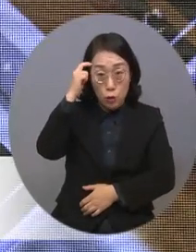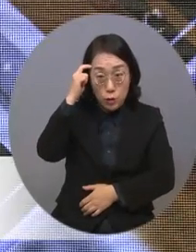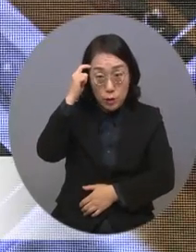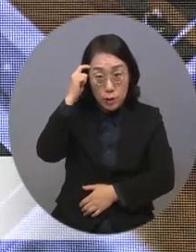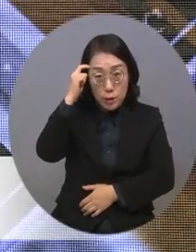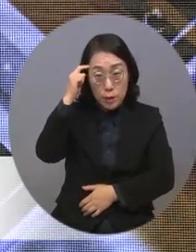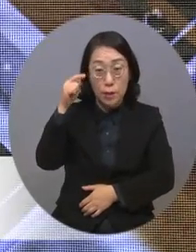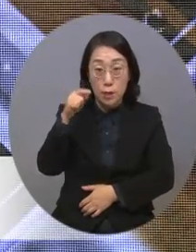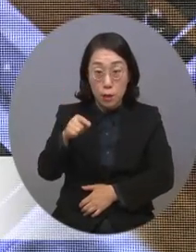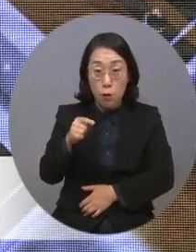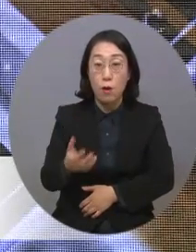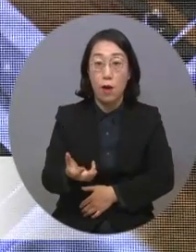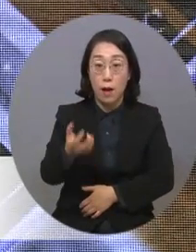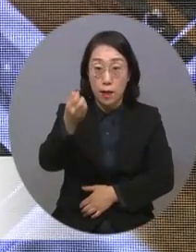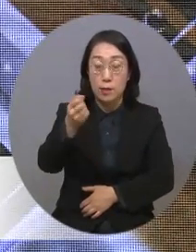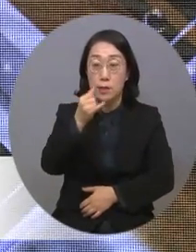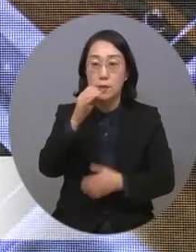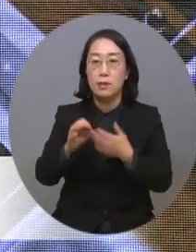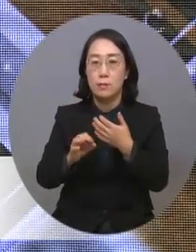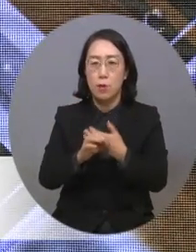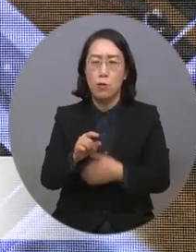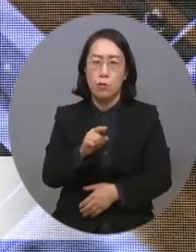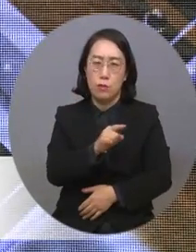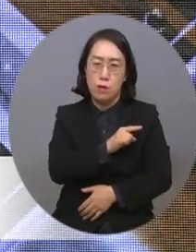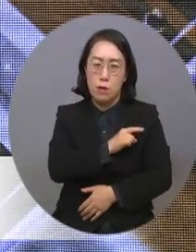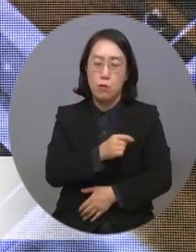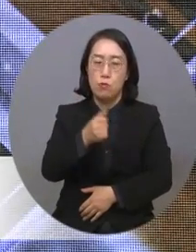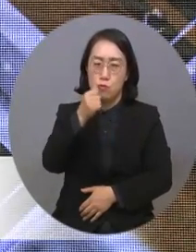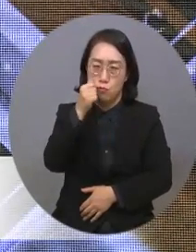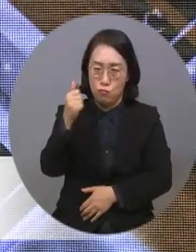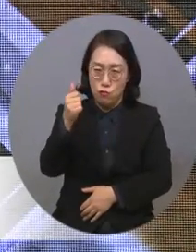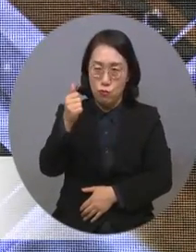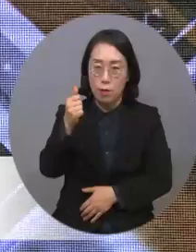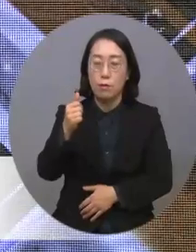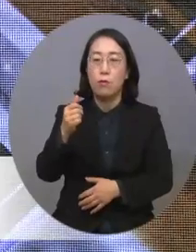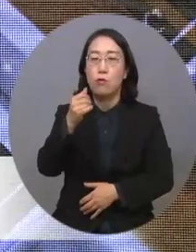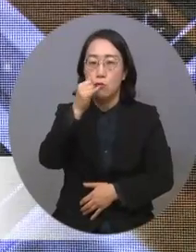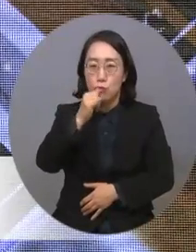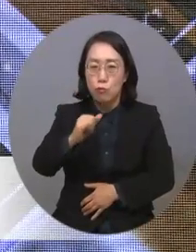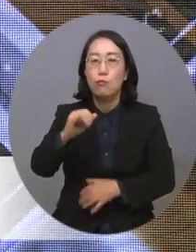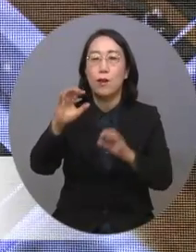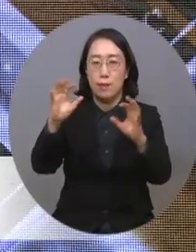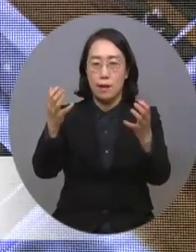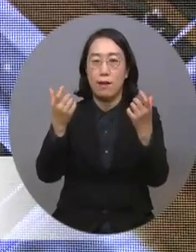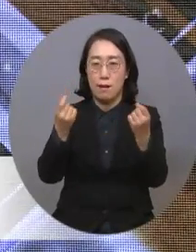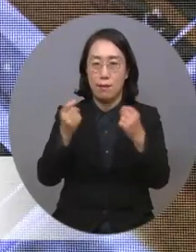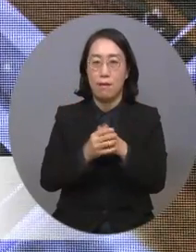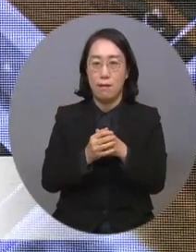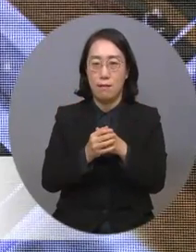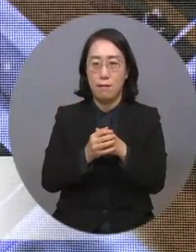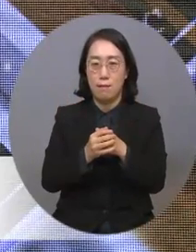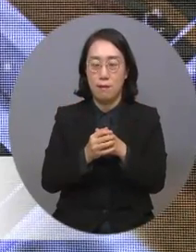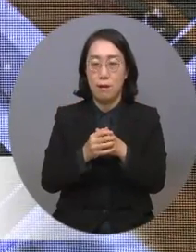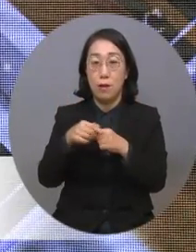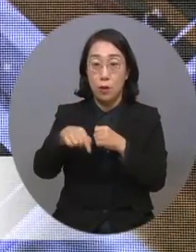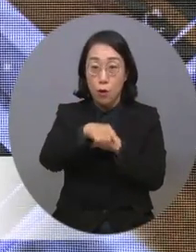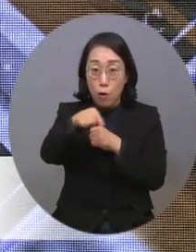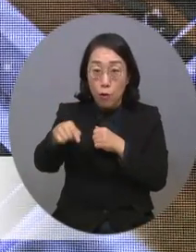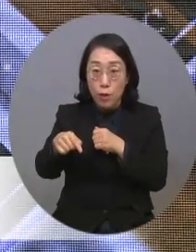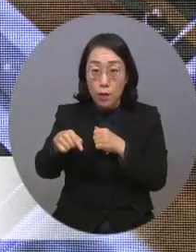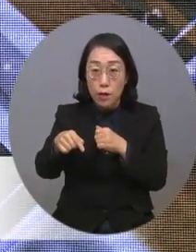자아를 가진 민족, 이것이 제일 가는 나라다, 이렇게 얘기한 적이 있습니다. 이 자리에 모이신